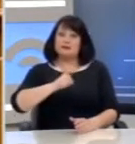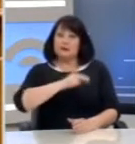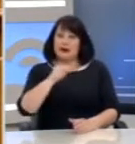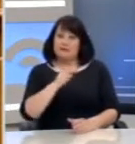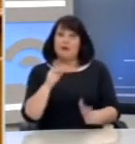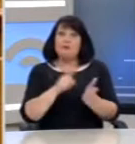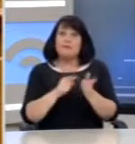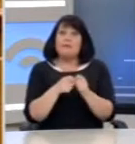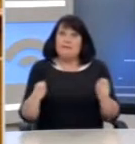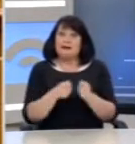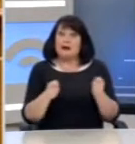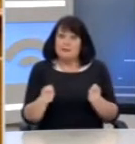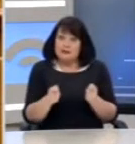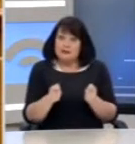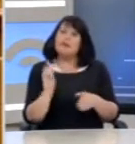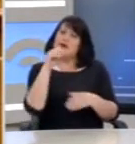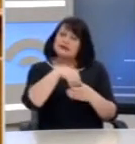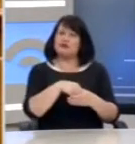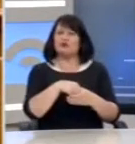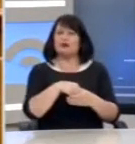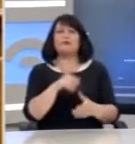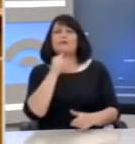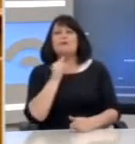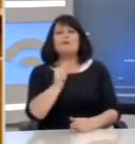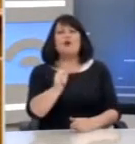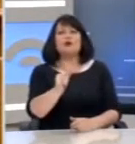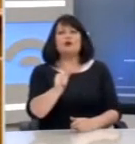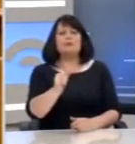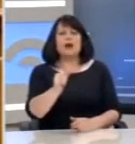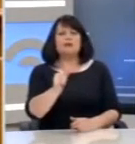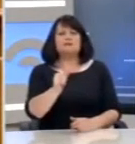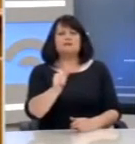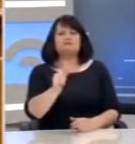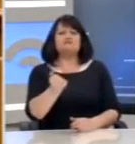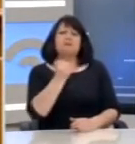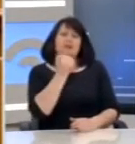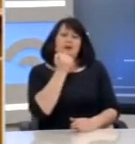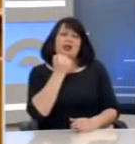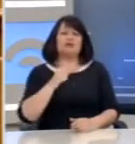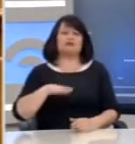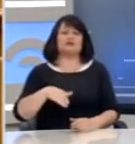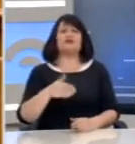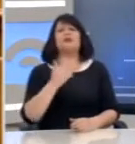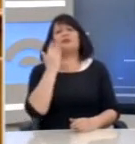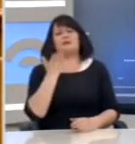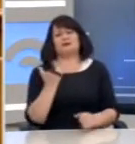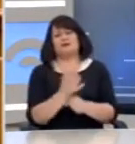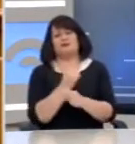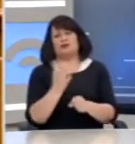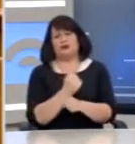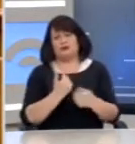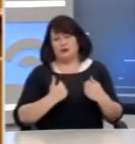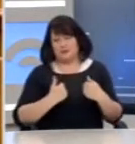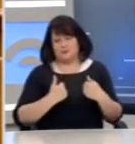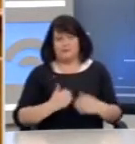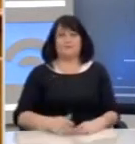ευρώ, ακριβώς επειδή μόνιμα υποεκτιμά τις δημοσιονομικές μας επιδόσεις. Η